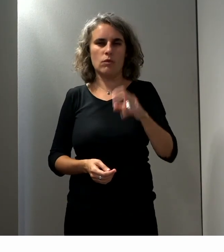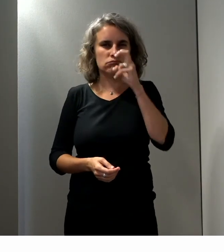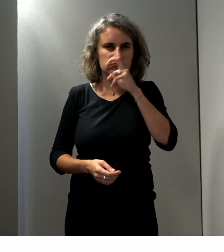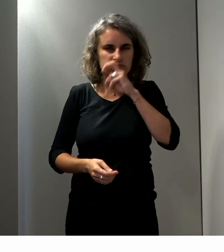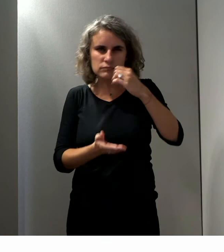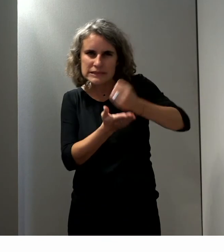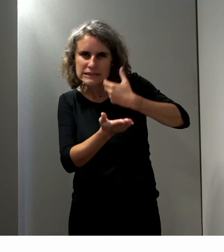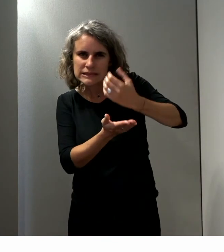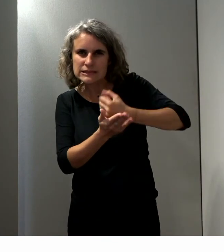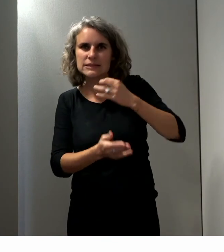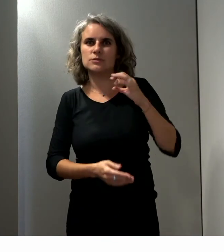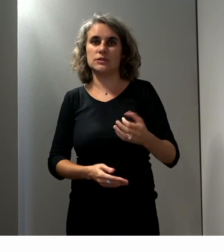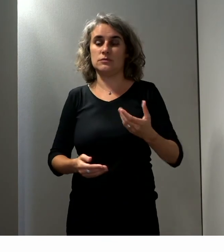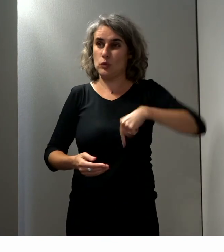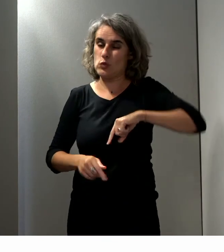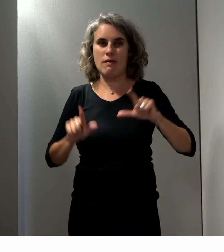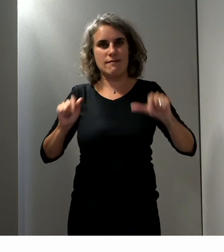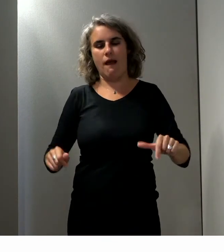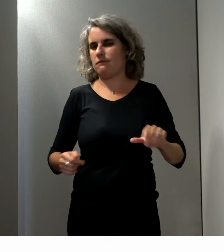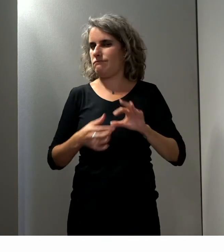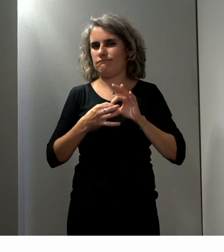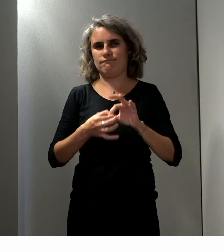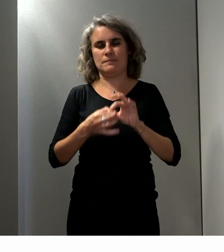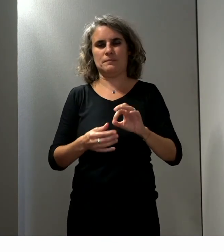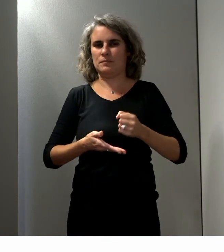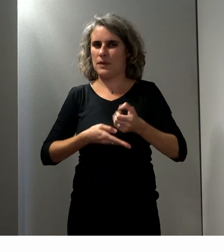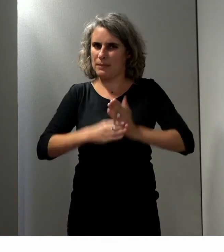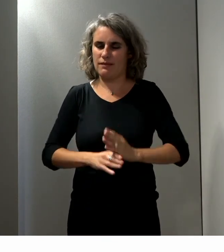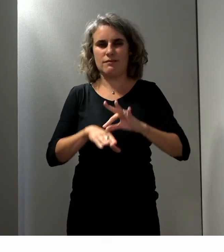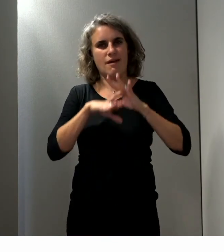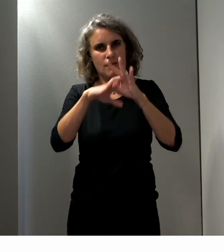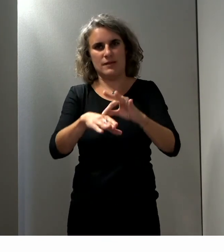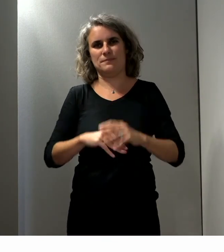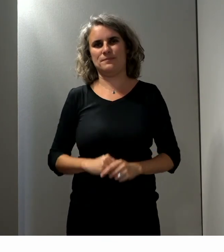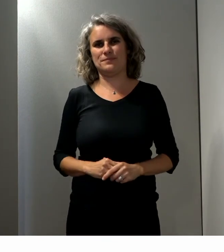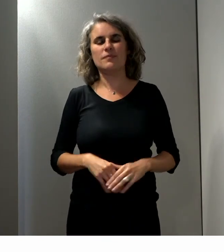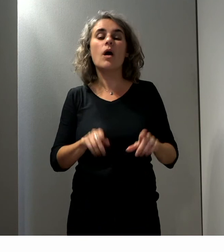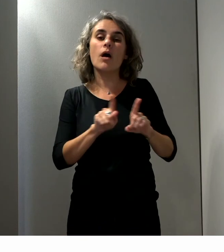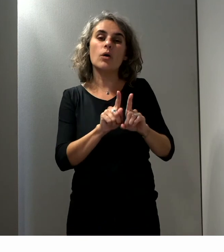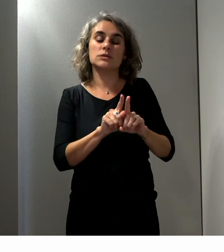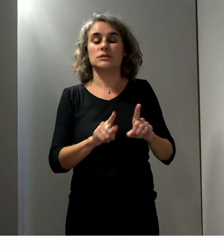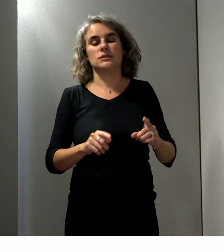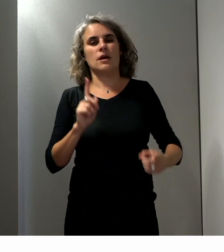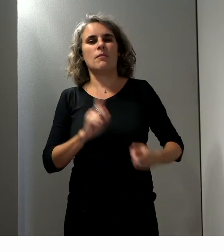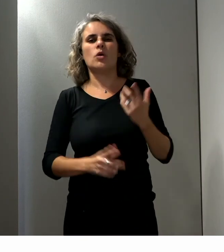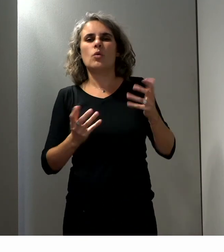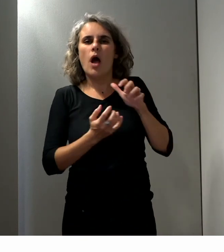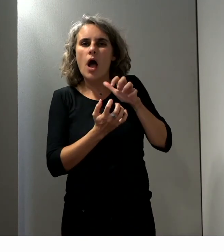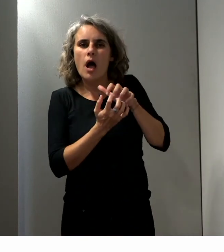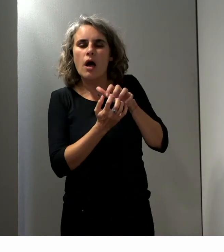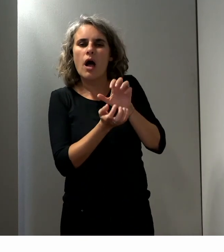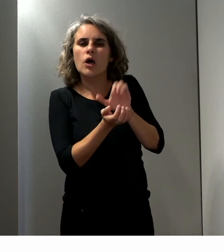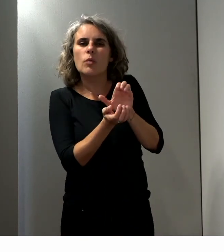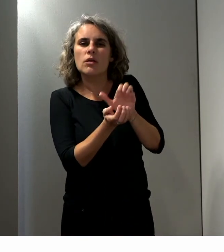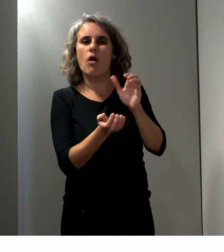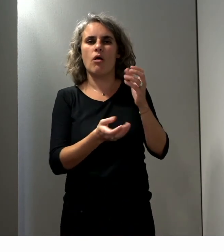portes. Et elles sont là, elles sont grandes ouvertes pour vous accompagner. Le deuxième point, c'est aussi d'adresser un mot aux incubateurs, aux réseaux comme Réseau